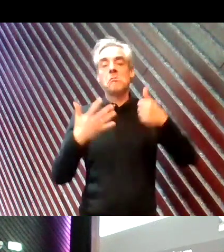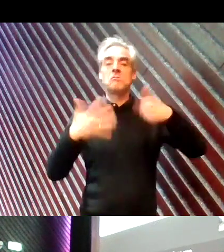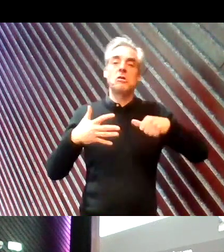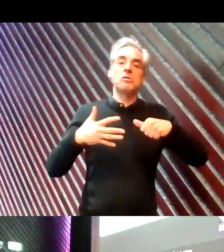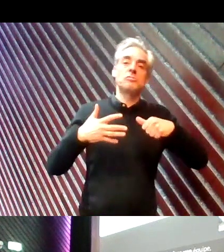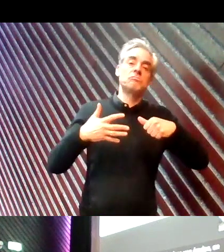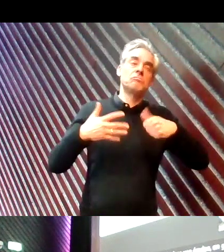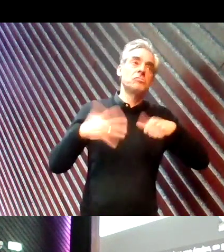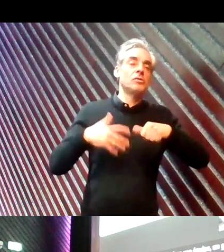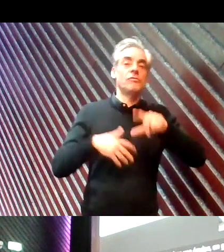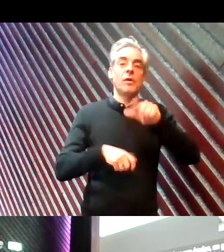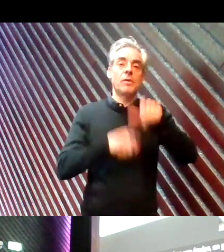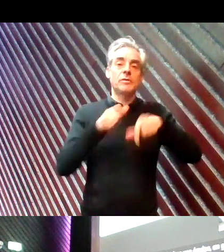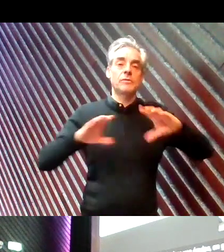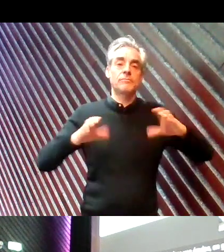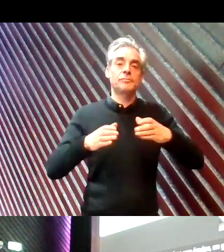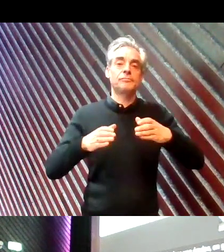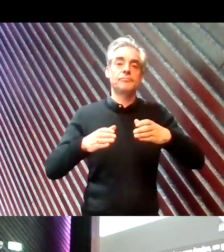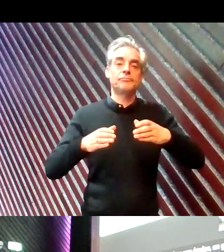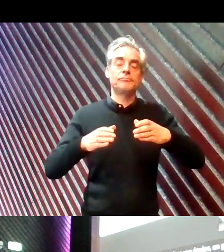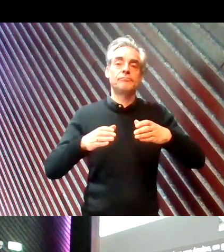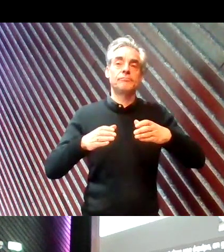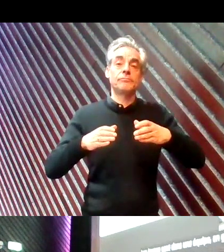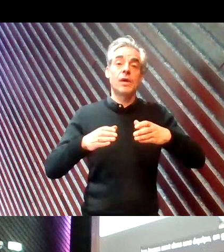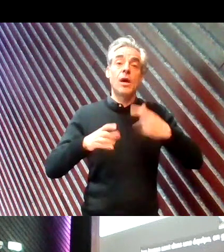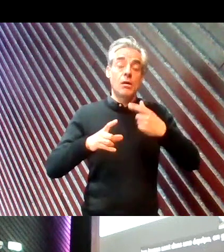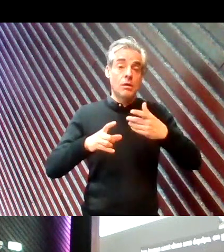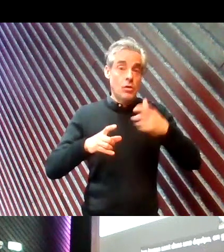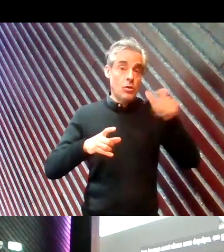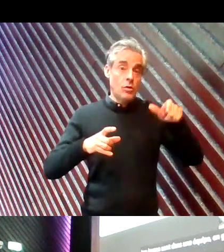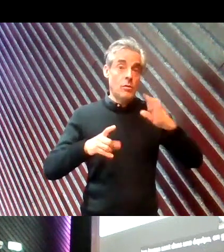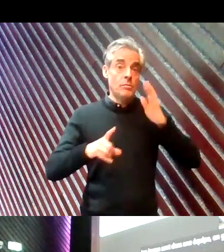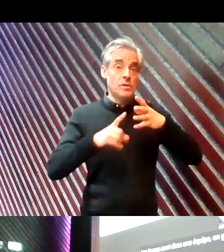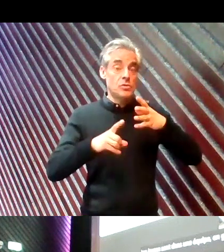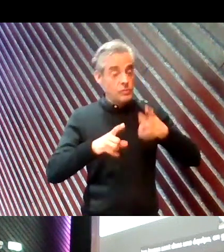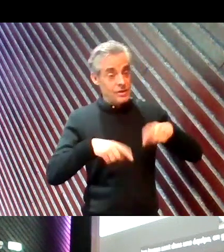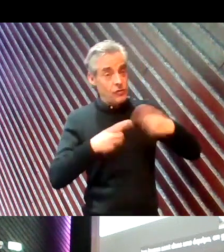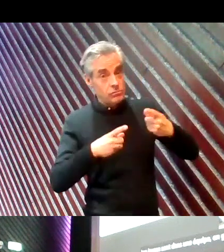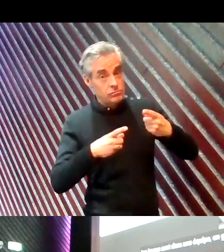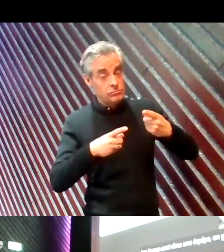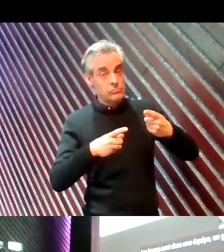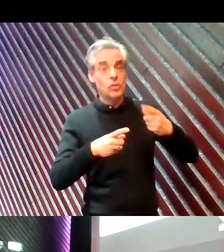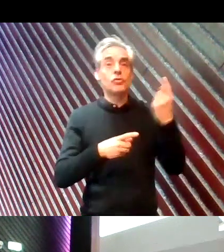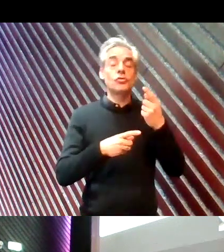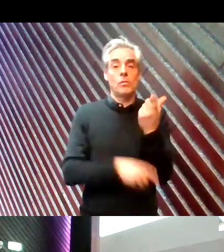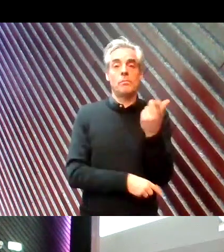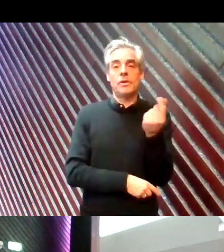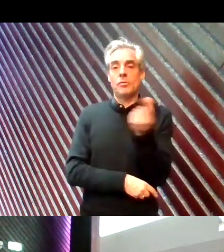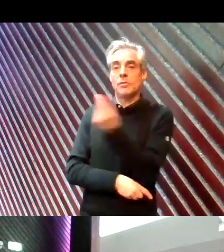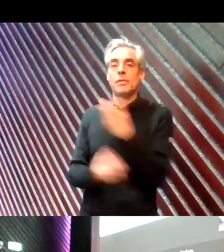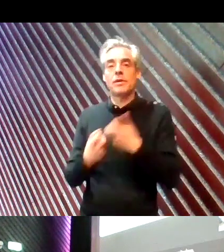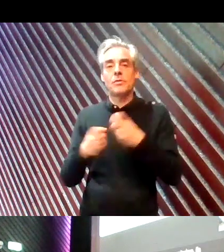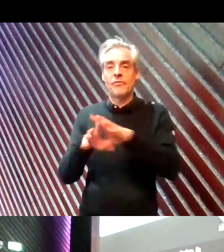et 20 volontaires. Et quand ils interviennent en mission, ils sont en binôme. Donc,